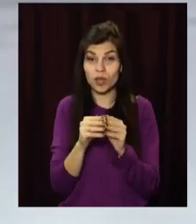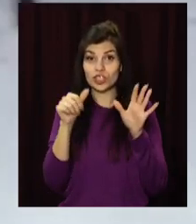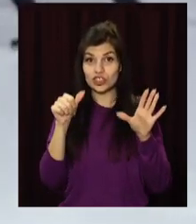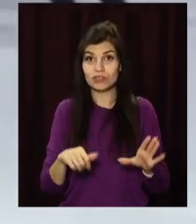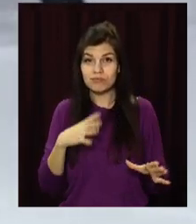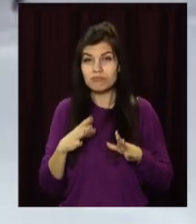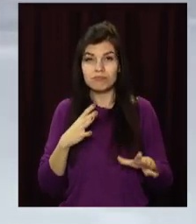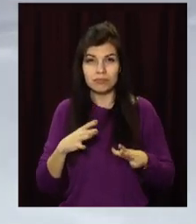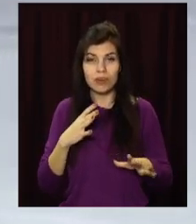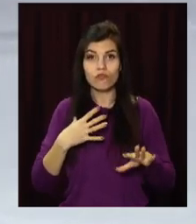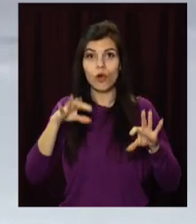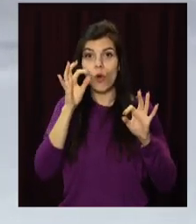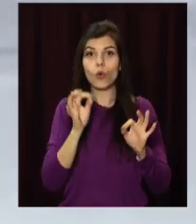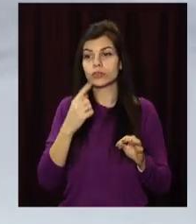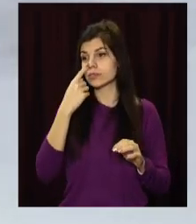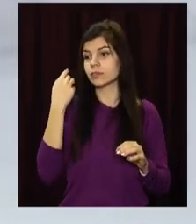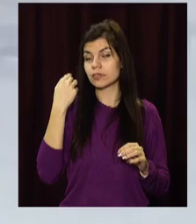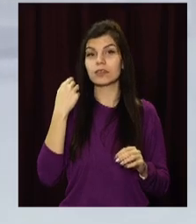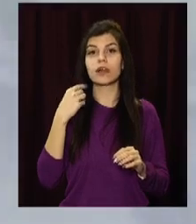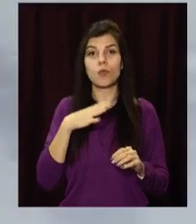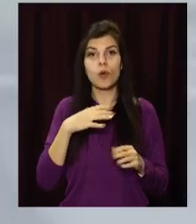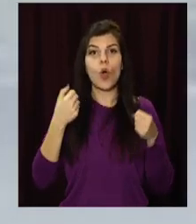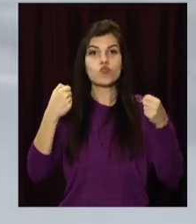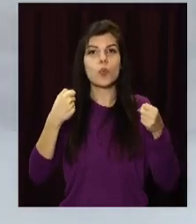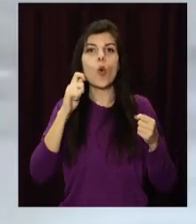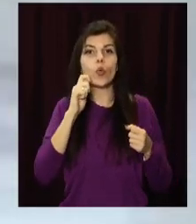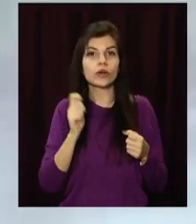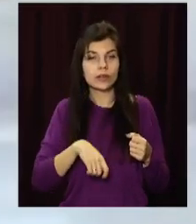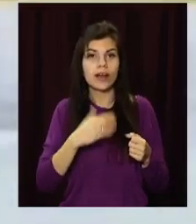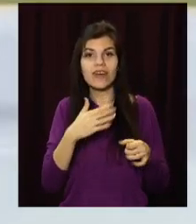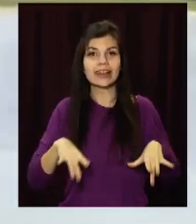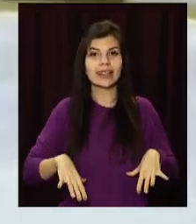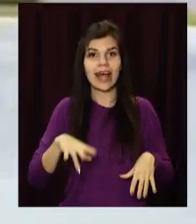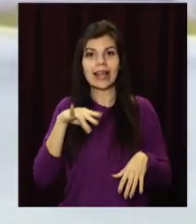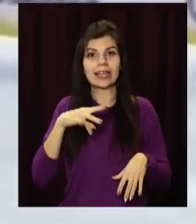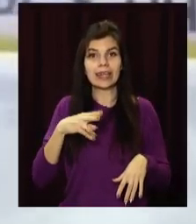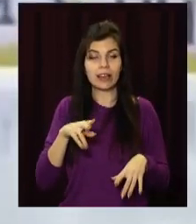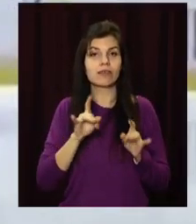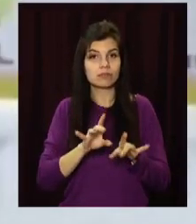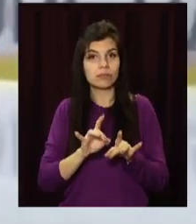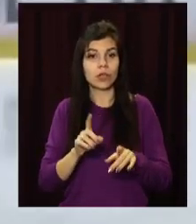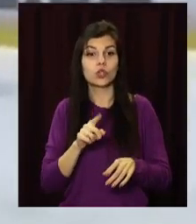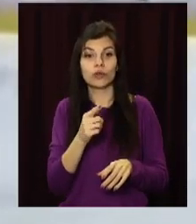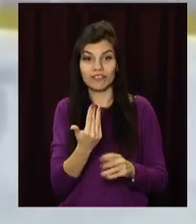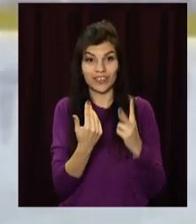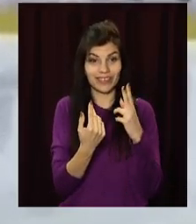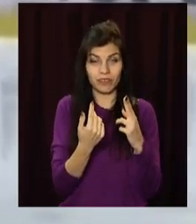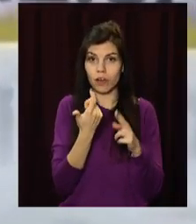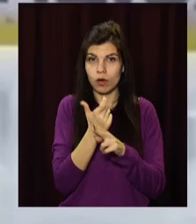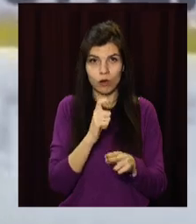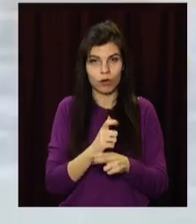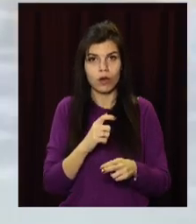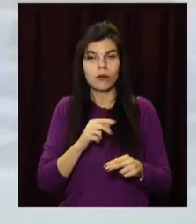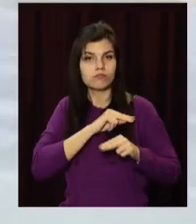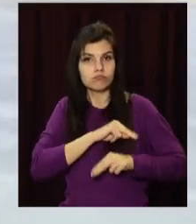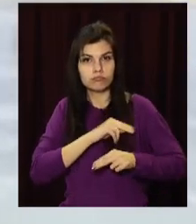старались как-то уступать на каком-то определенном уровне. То есть сейчас с Соней мы уже будем, так сказать, на этот уровень уже выходить.